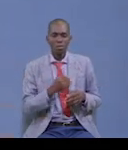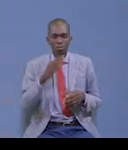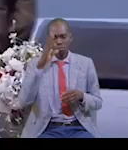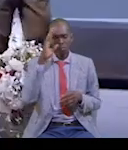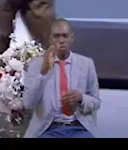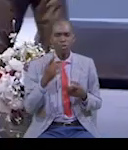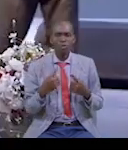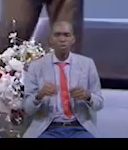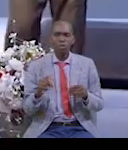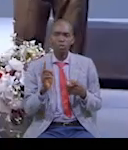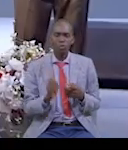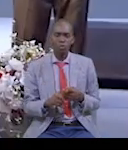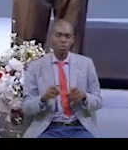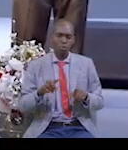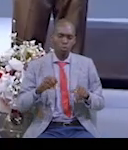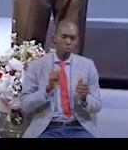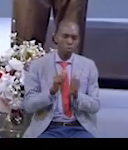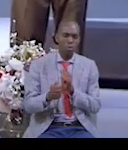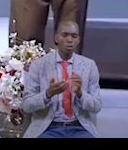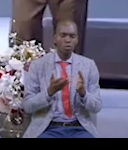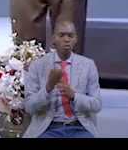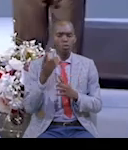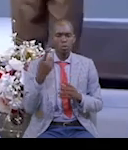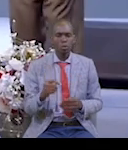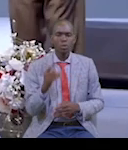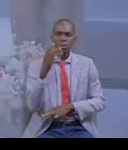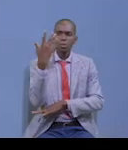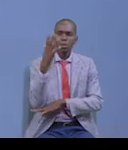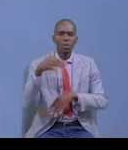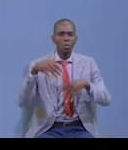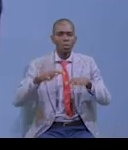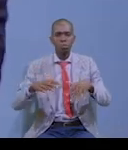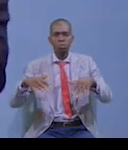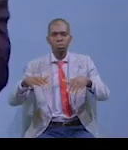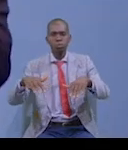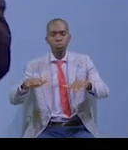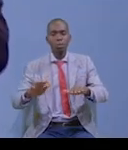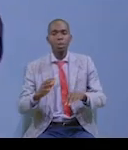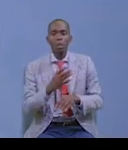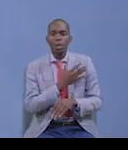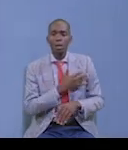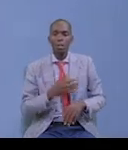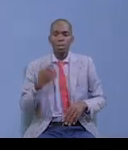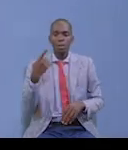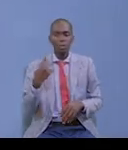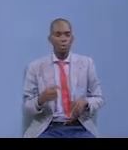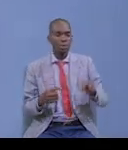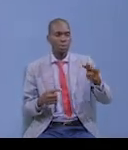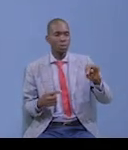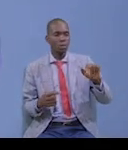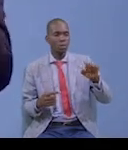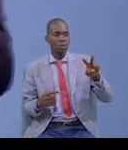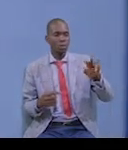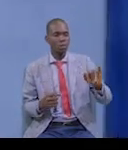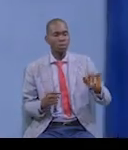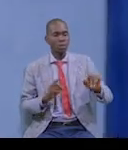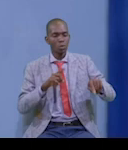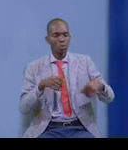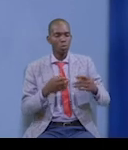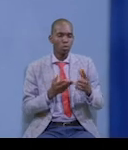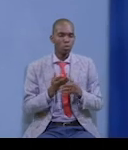go through the jungle. ఆ యొక్క అడవి గుండా తీసుకెళ్తారు. The navy, they try to go into the river. అక్కడ వారు నది